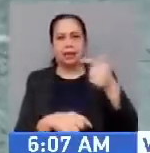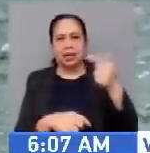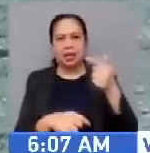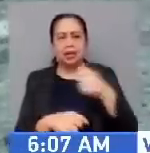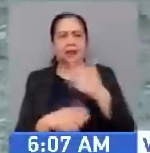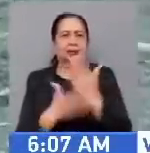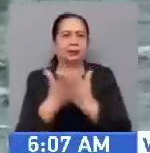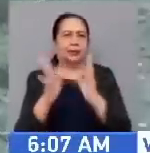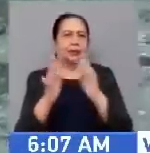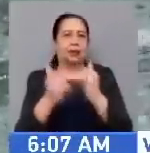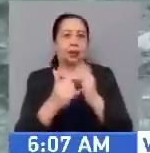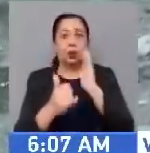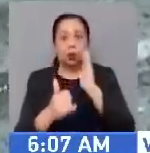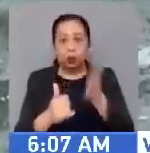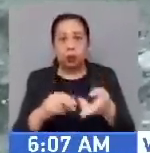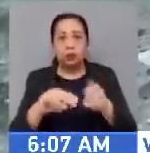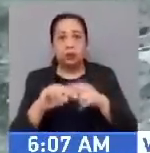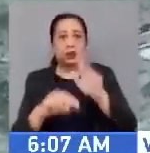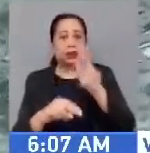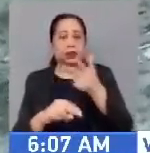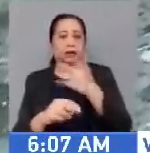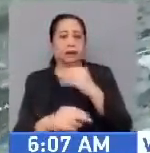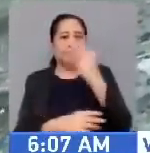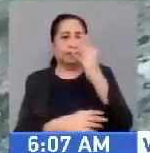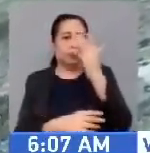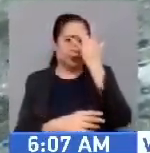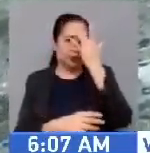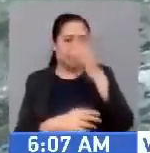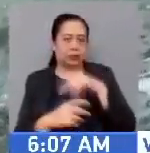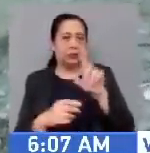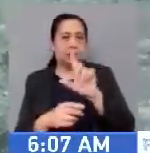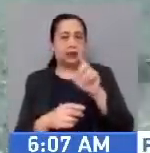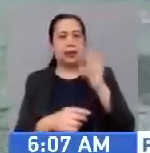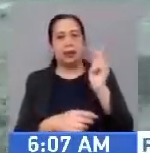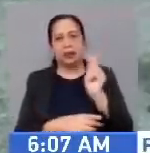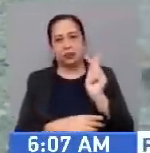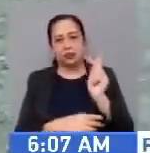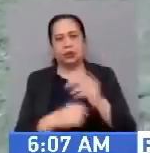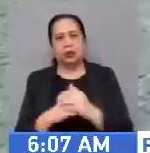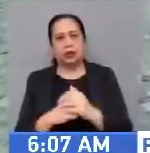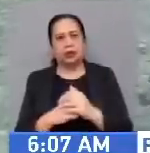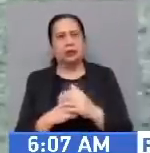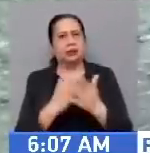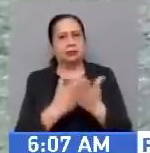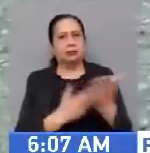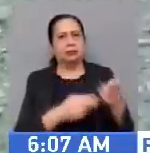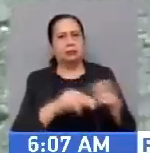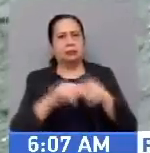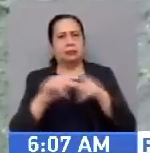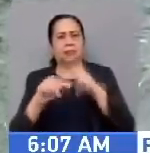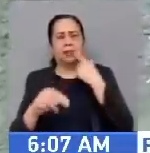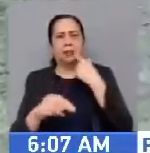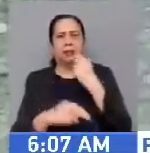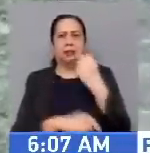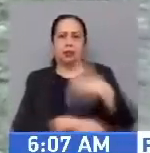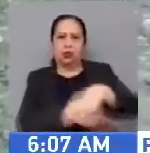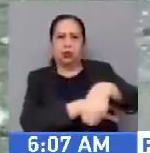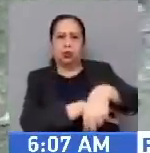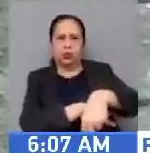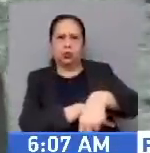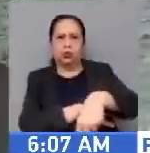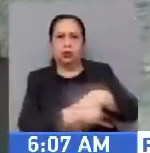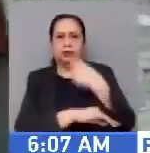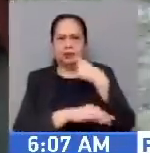magtataas ng 3 pesos and 50 centavos kada litro ng kerosene. May mga nagtaas na kaninang alas 12 ng hating gabi,